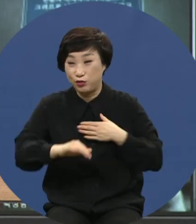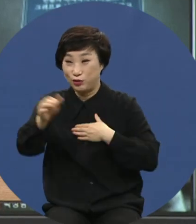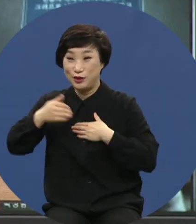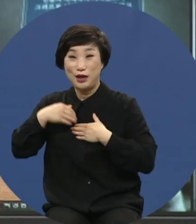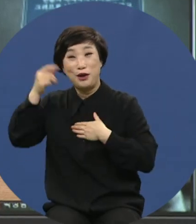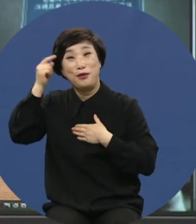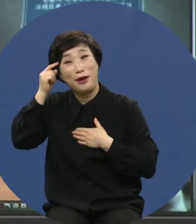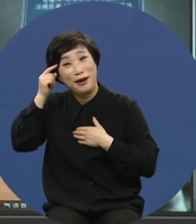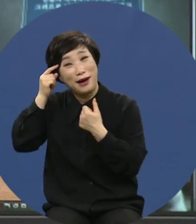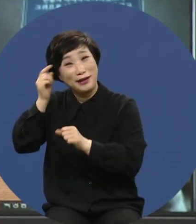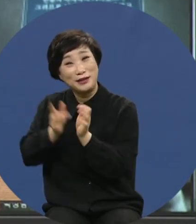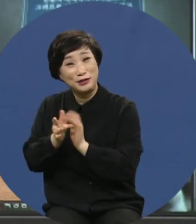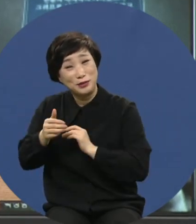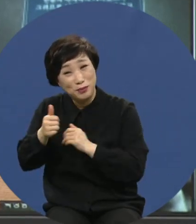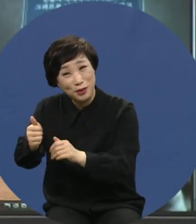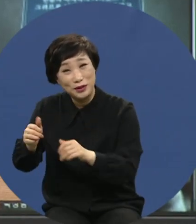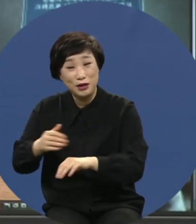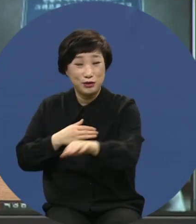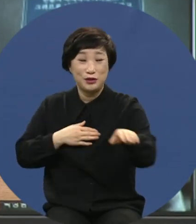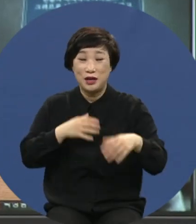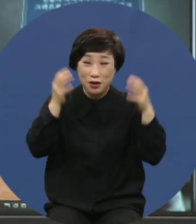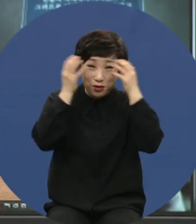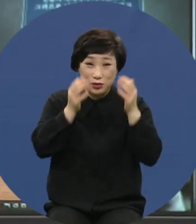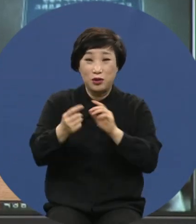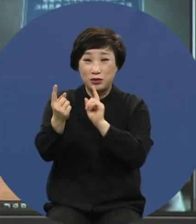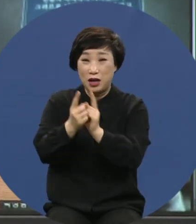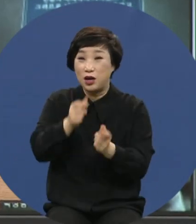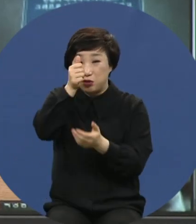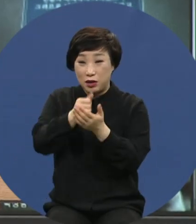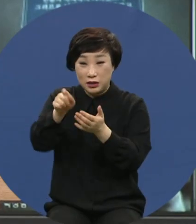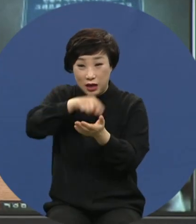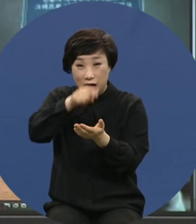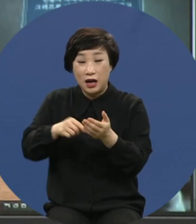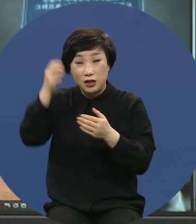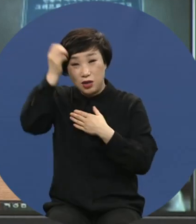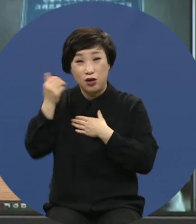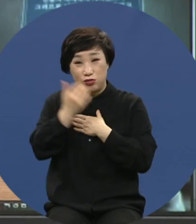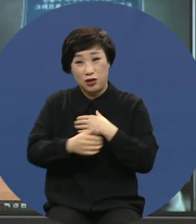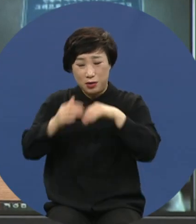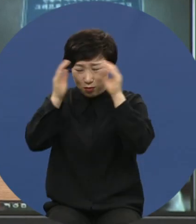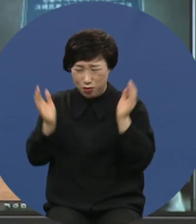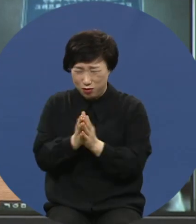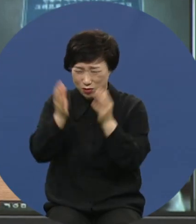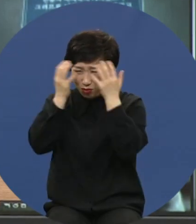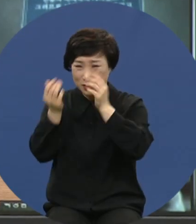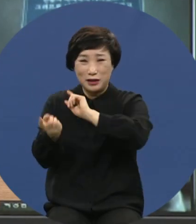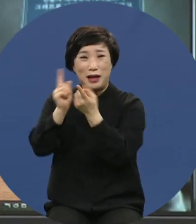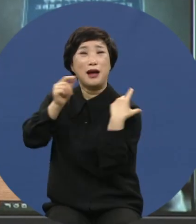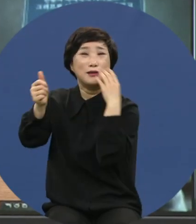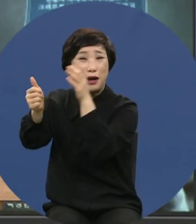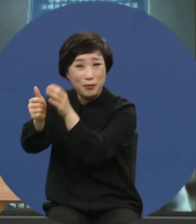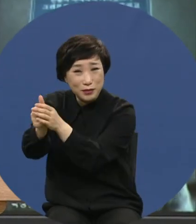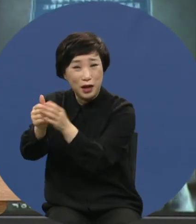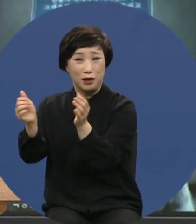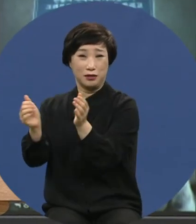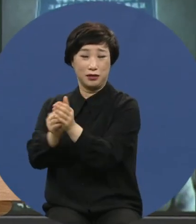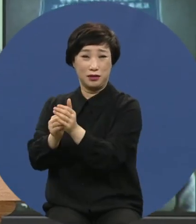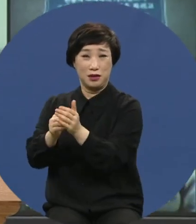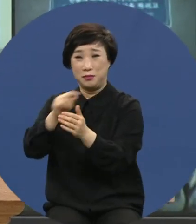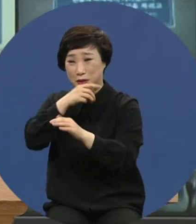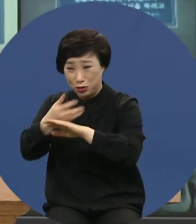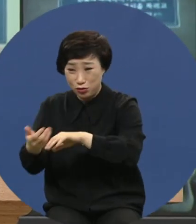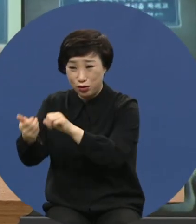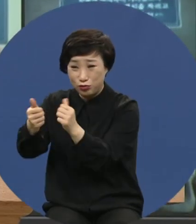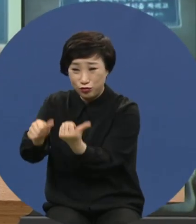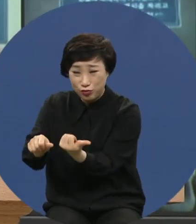왜 아들을 보내서 우리가 당할 죄값으로 당할 영육간의 모든 고난을 다 담당하고 피